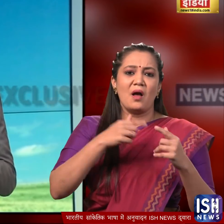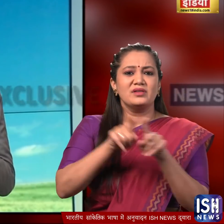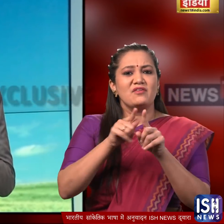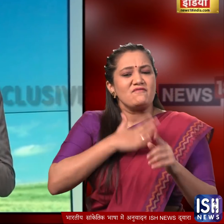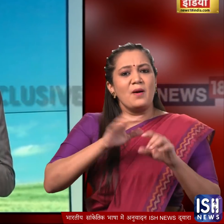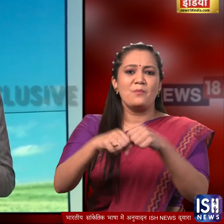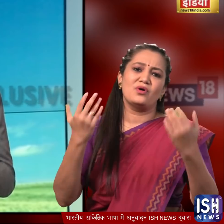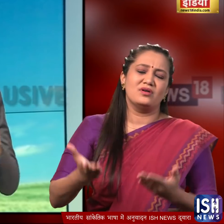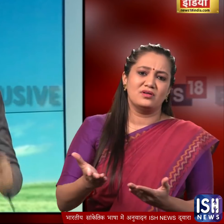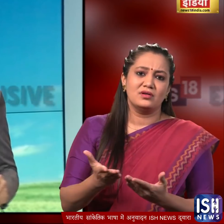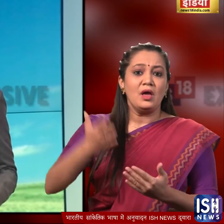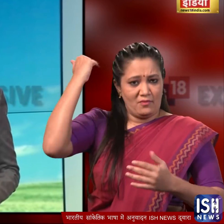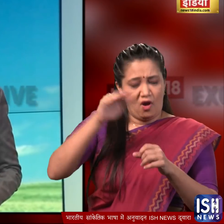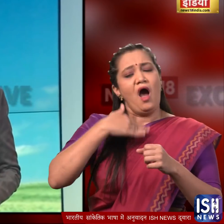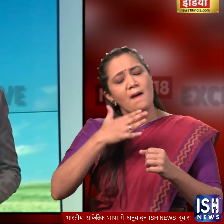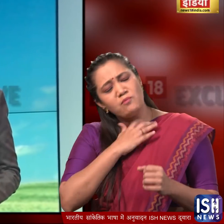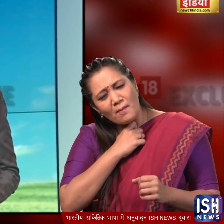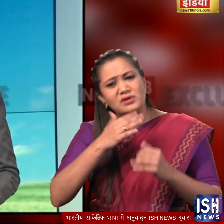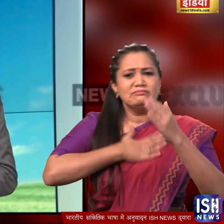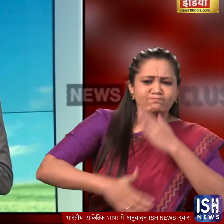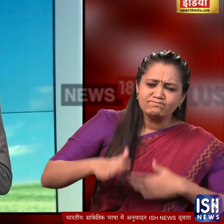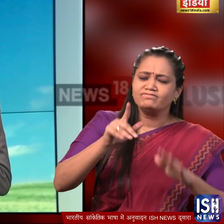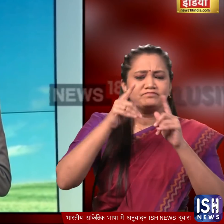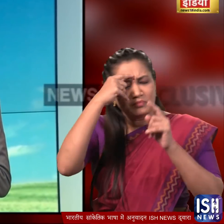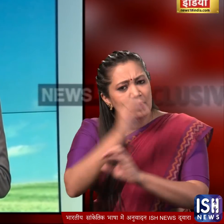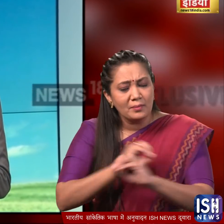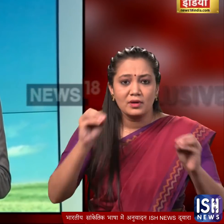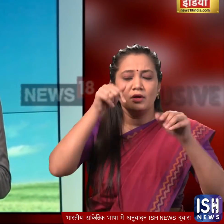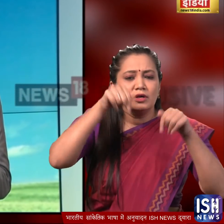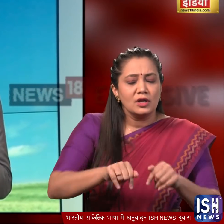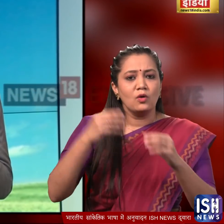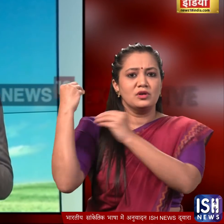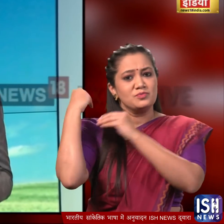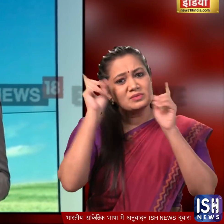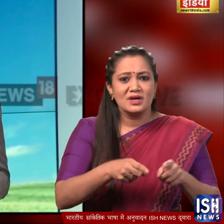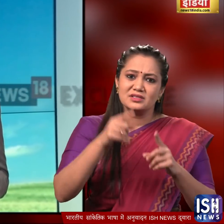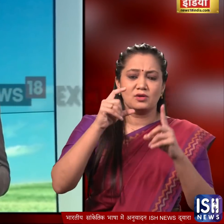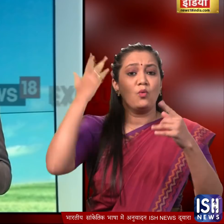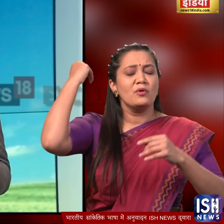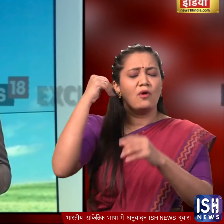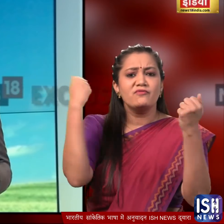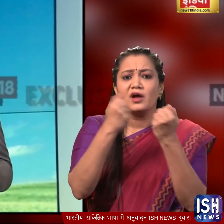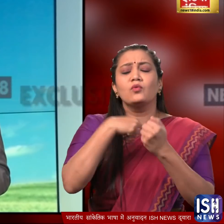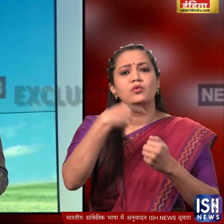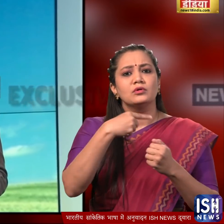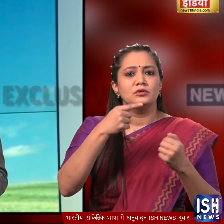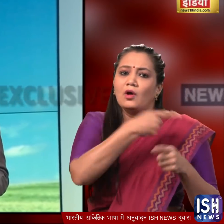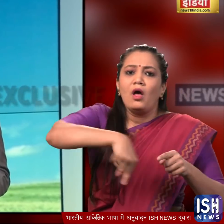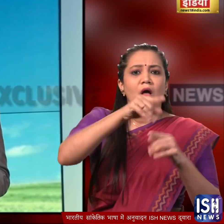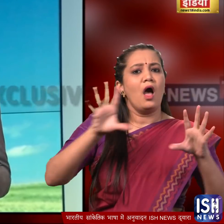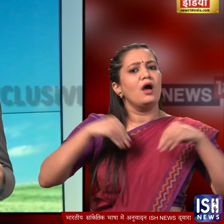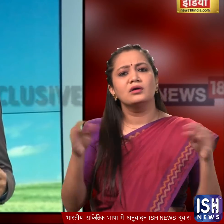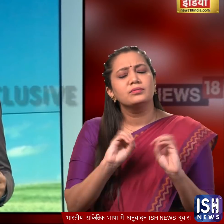सबूत है। जिन किसान नेताओं ने शांतिपूर्ण आंदोलन का वादा किया था, उन्हें दिल्ली में उपद्रव की जिम्मेदारी लेनी चाहिए थी, लेकिन सबने इससे पल्ला झाड़